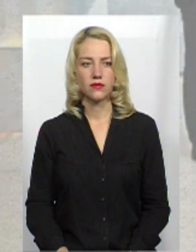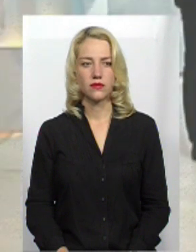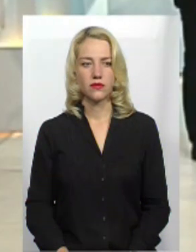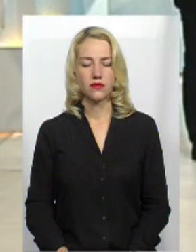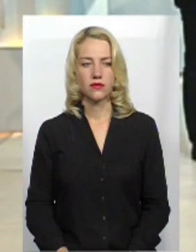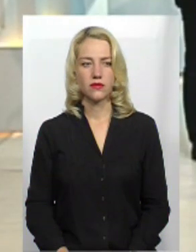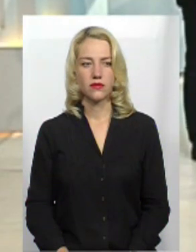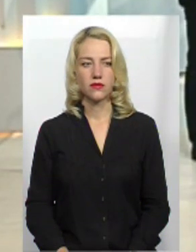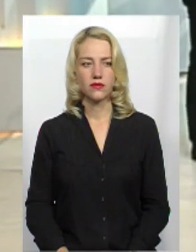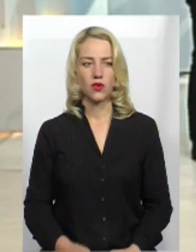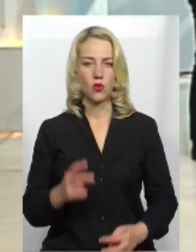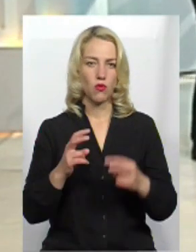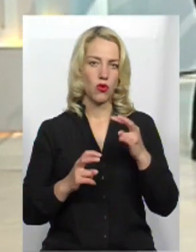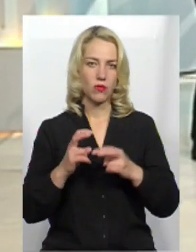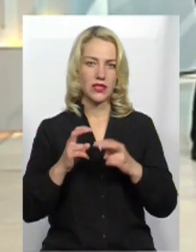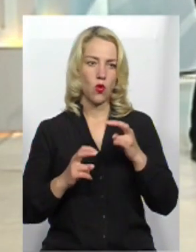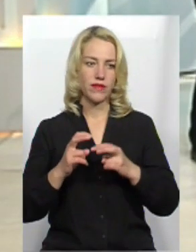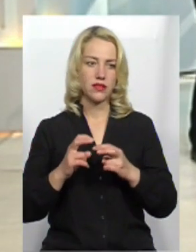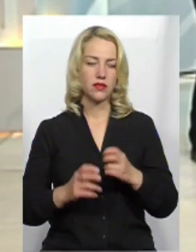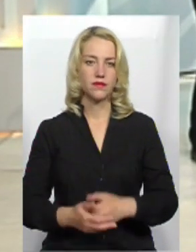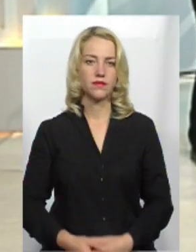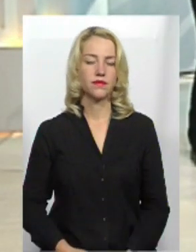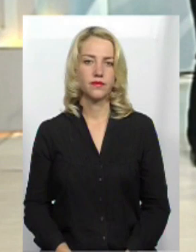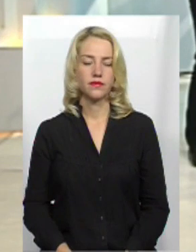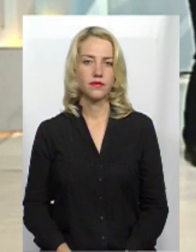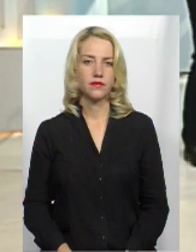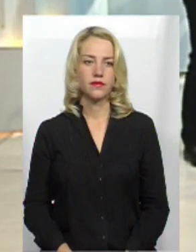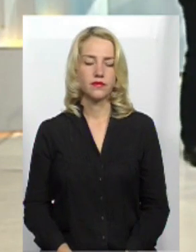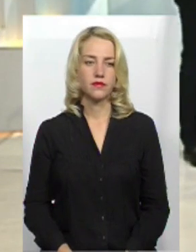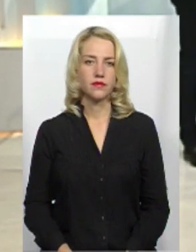Я можу сказати промисловість. Давайте промисловість.